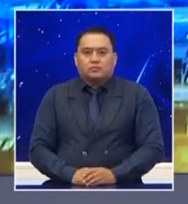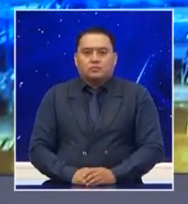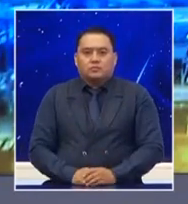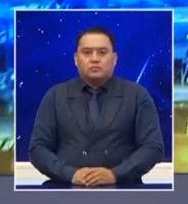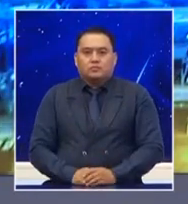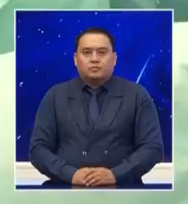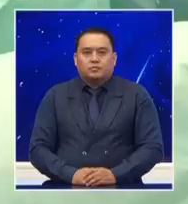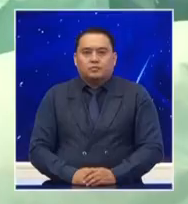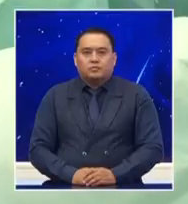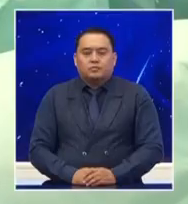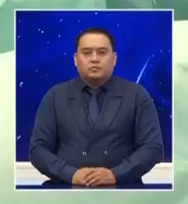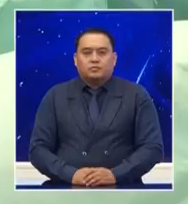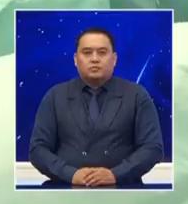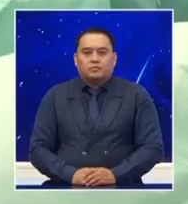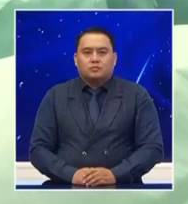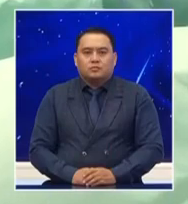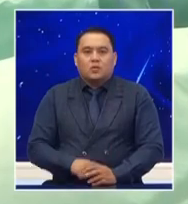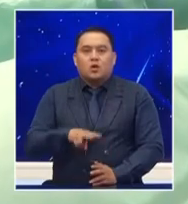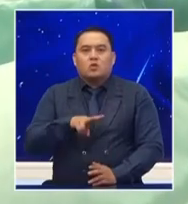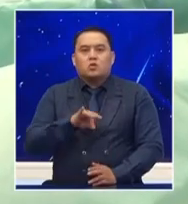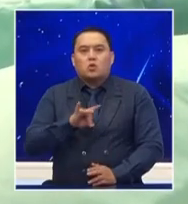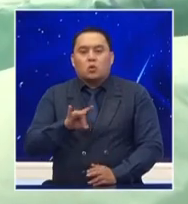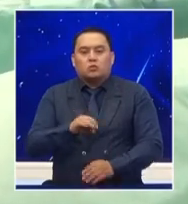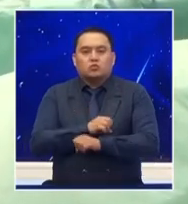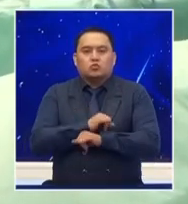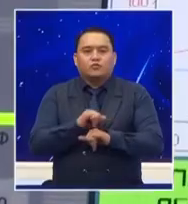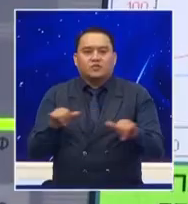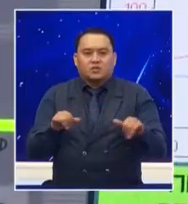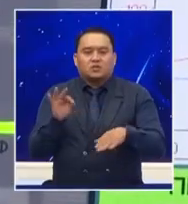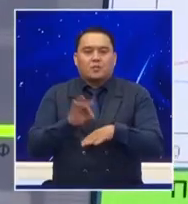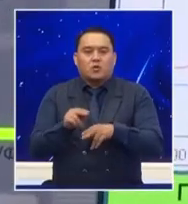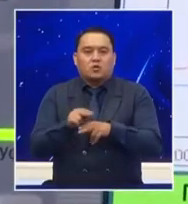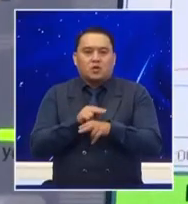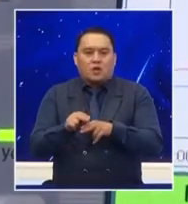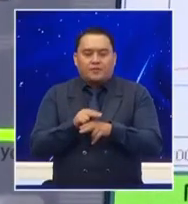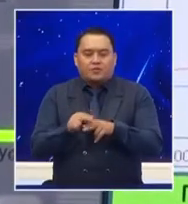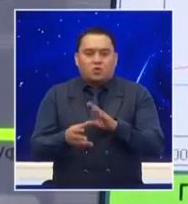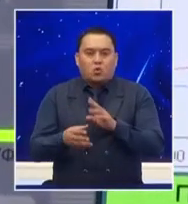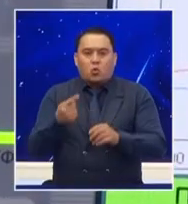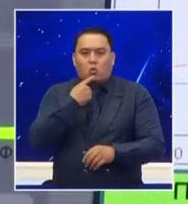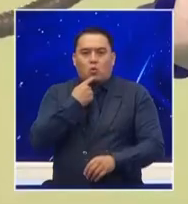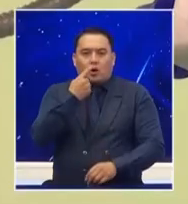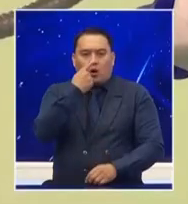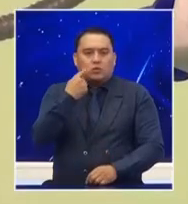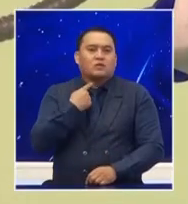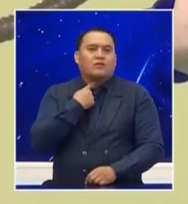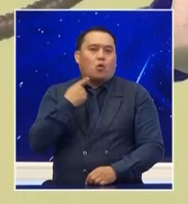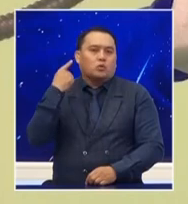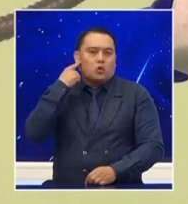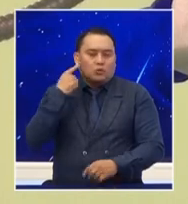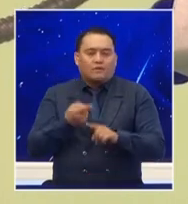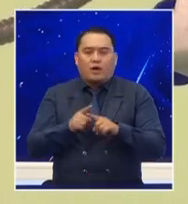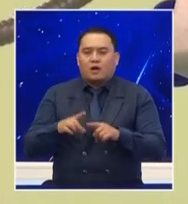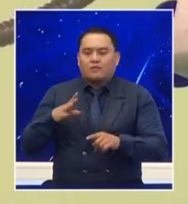Нурмухамбетова. Лор-заболевания очень распространены. Большинство случаев лечения, патологии уха, горла и носа труднодоступны.